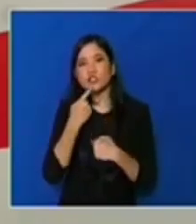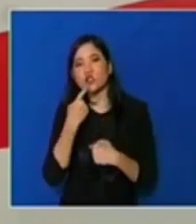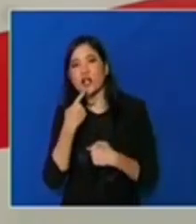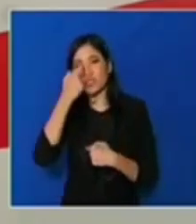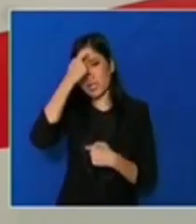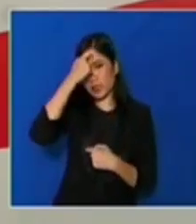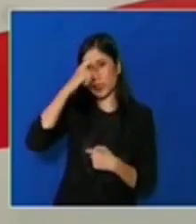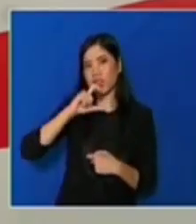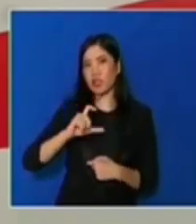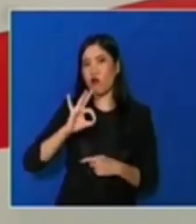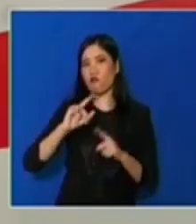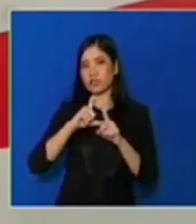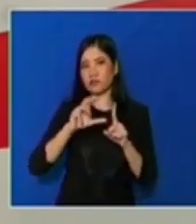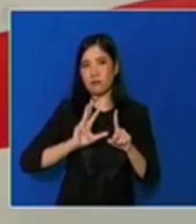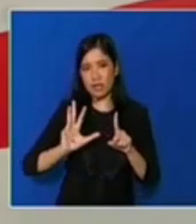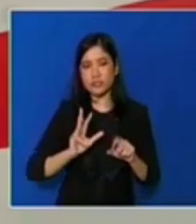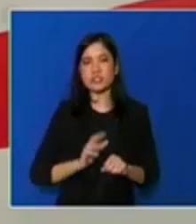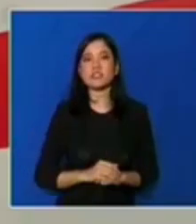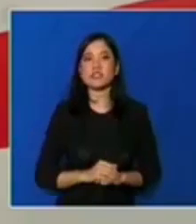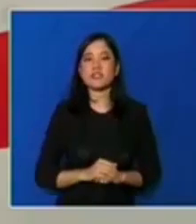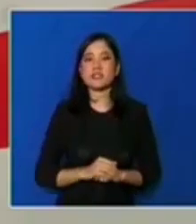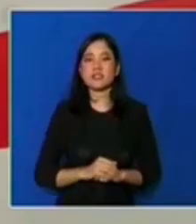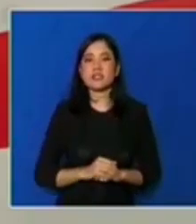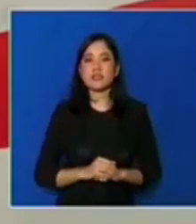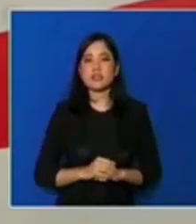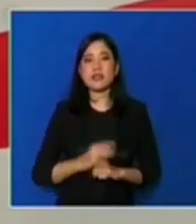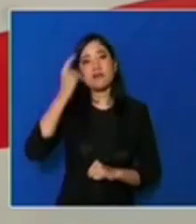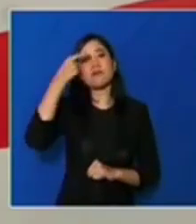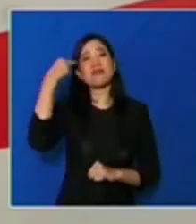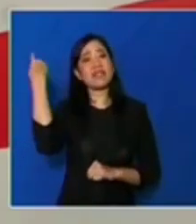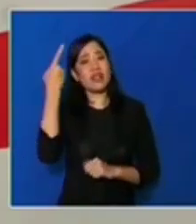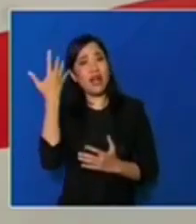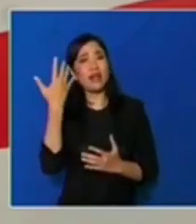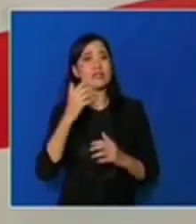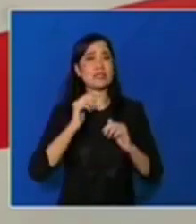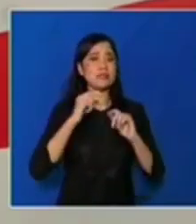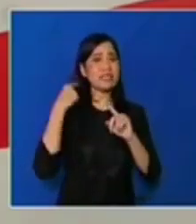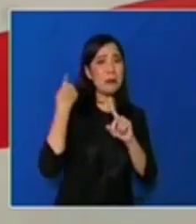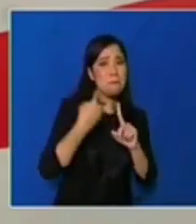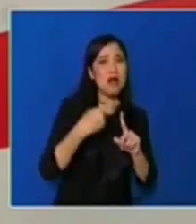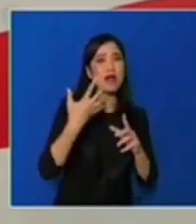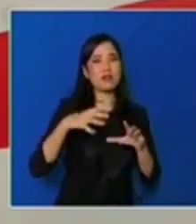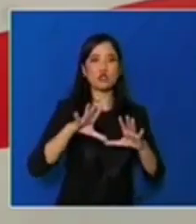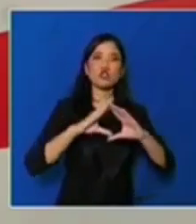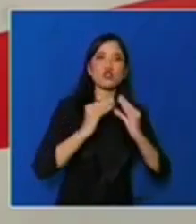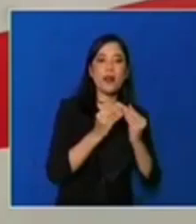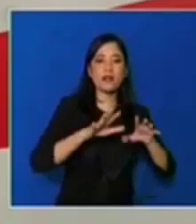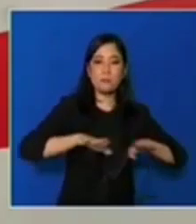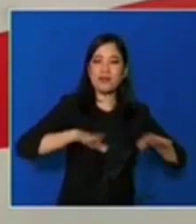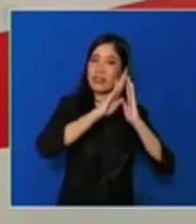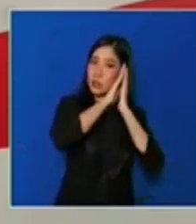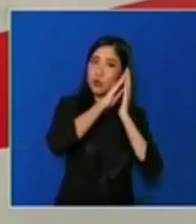Penyakit ini kemudian pemerintah juga menyiapkan penambahan tempat tidur bagi-nya Hai